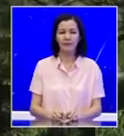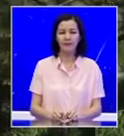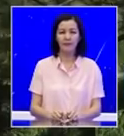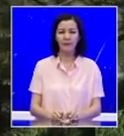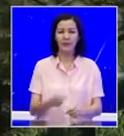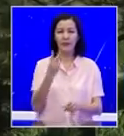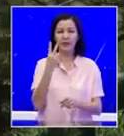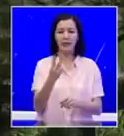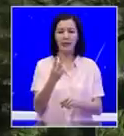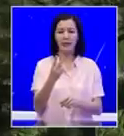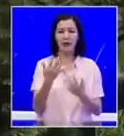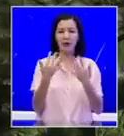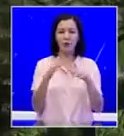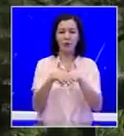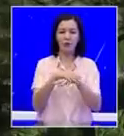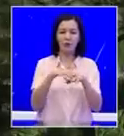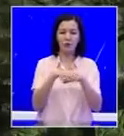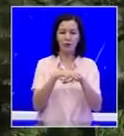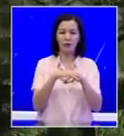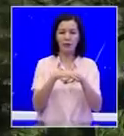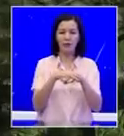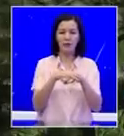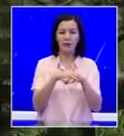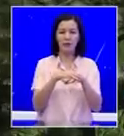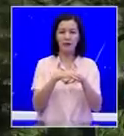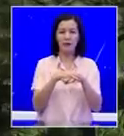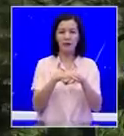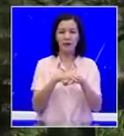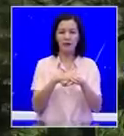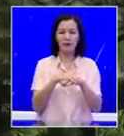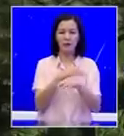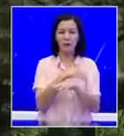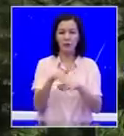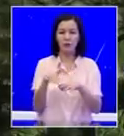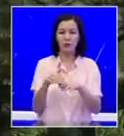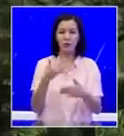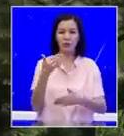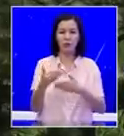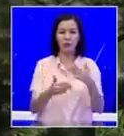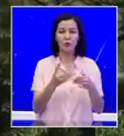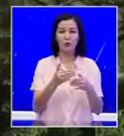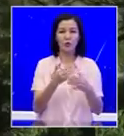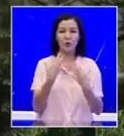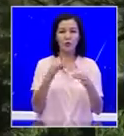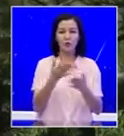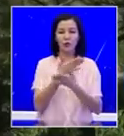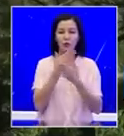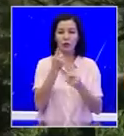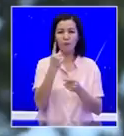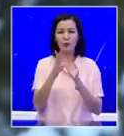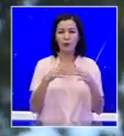Осы екі мекендегі тұрғындар еш себепсіз көшеге шығуына рұқсат жоқ. Тек қана бір отбасының бір